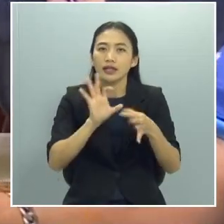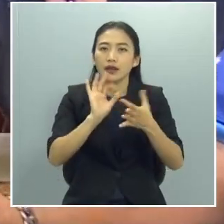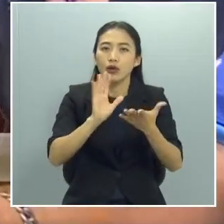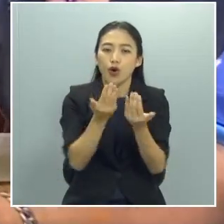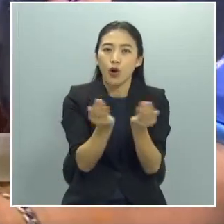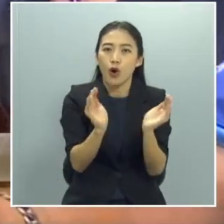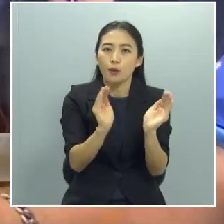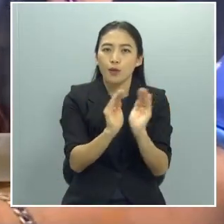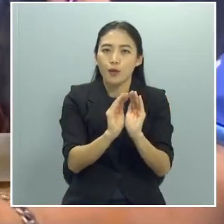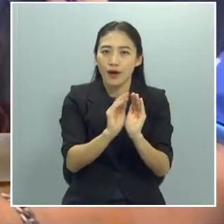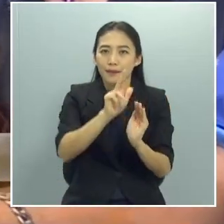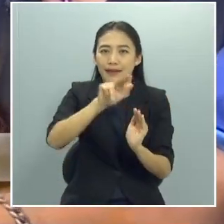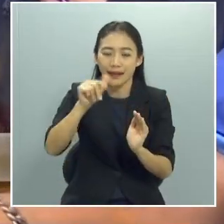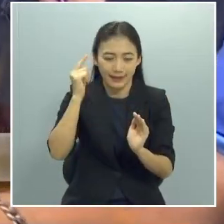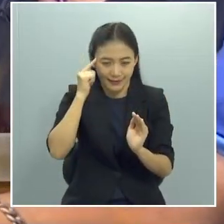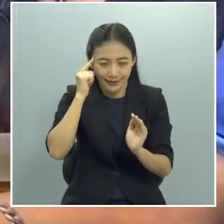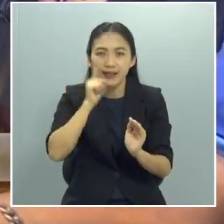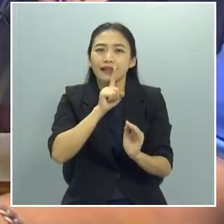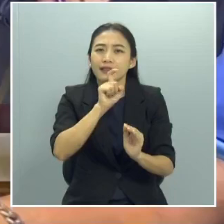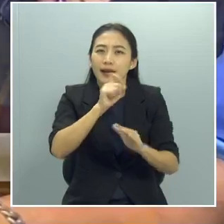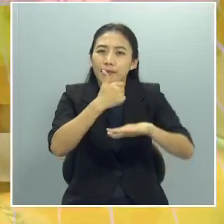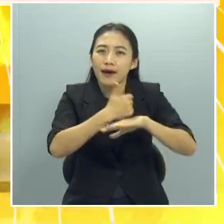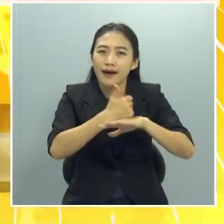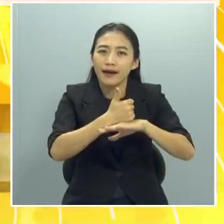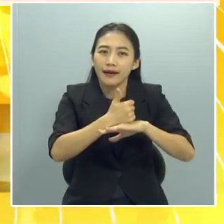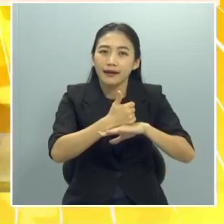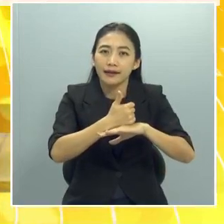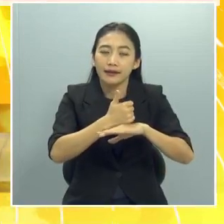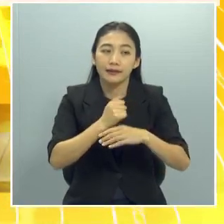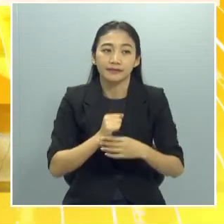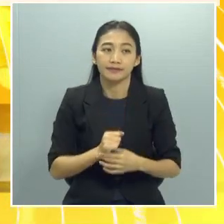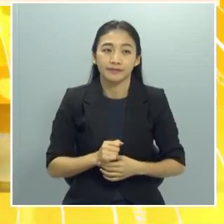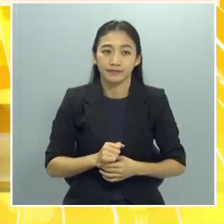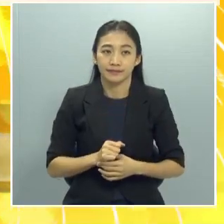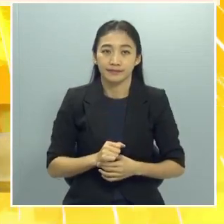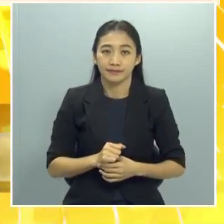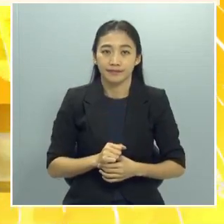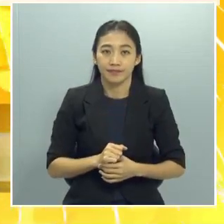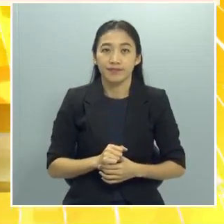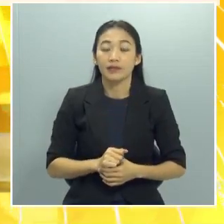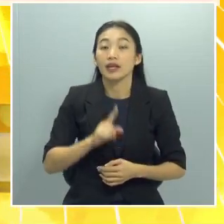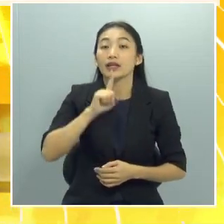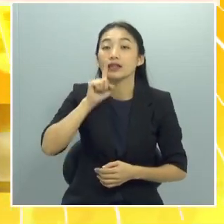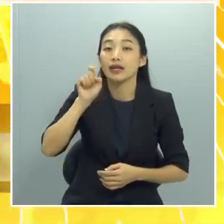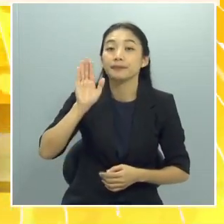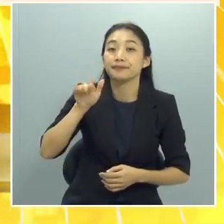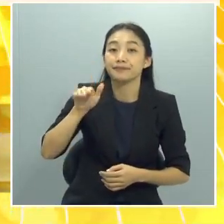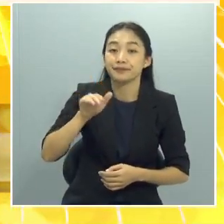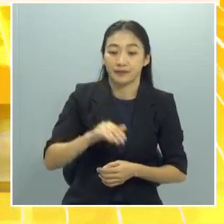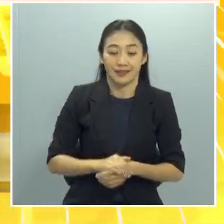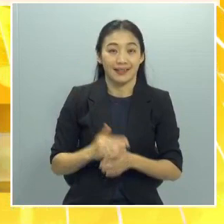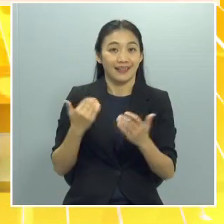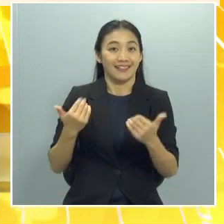โดยระบุควรใส่สากลคุณบอกนายกรัฐมนตรีประยุทธ์